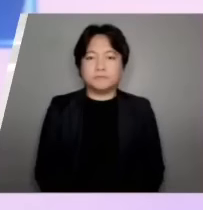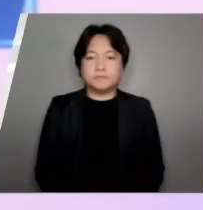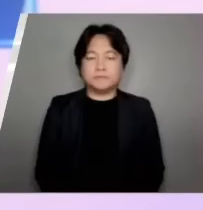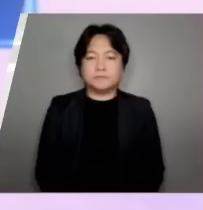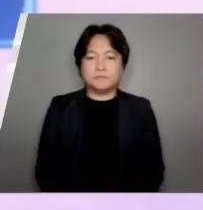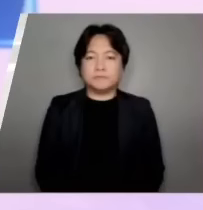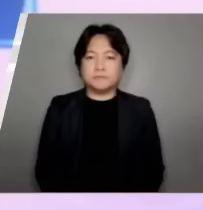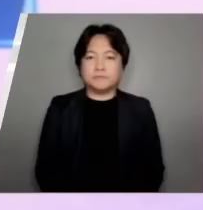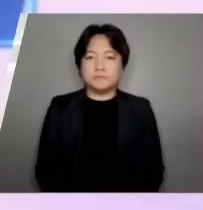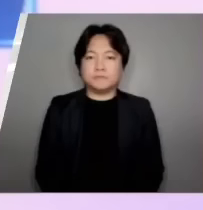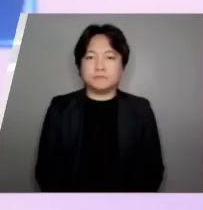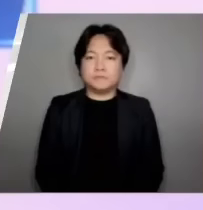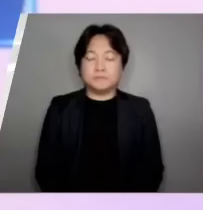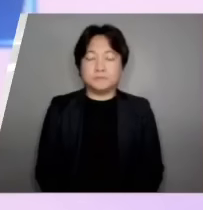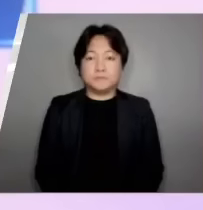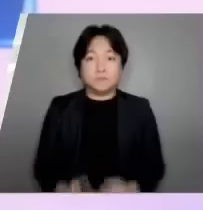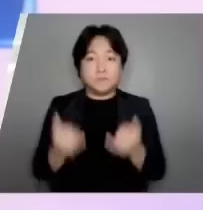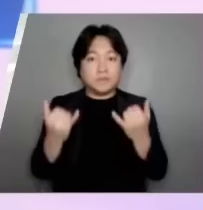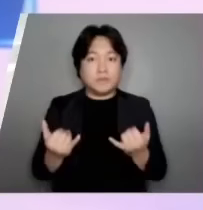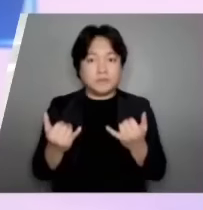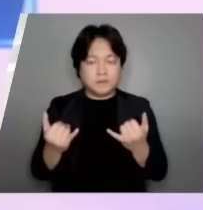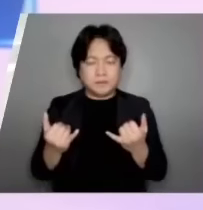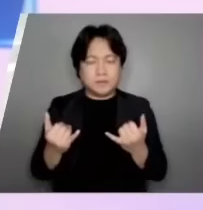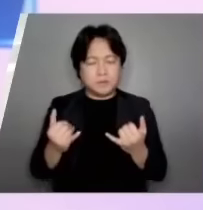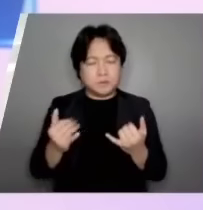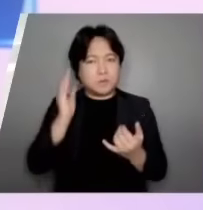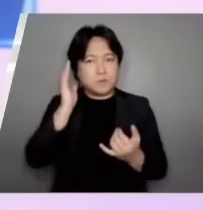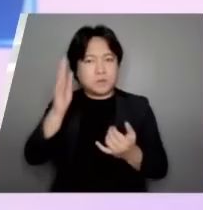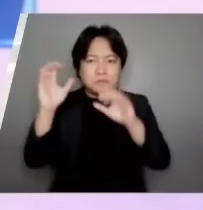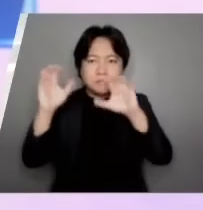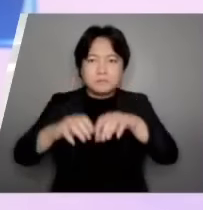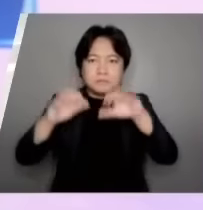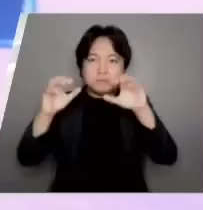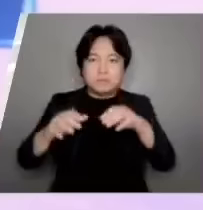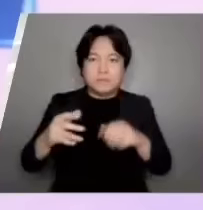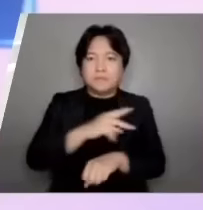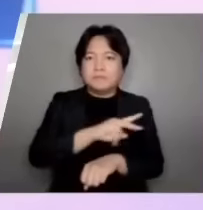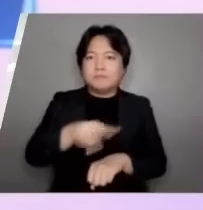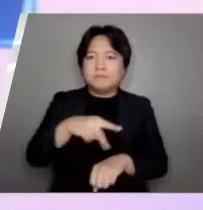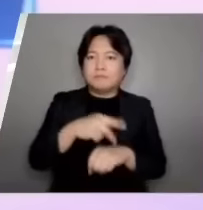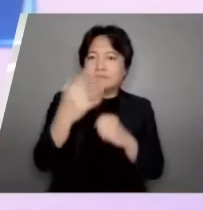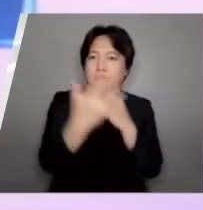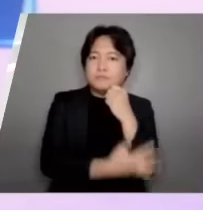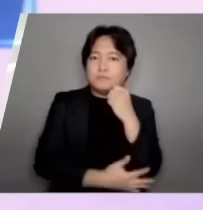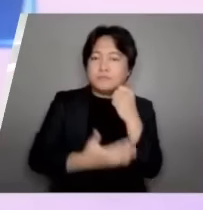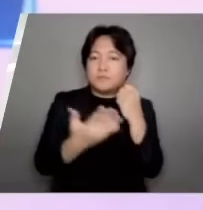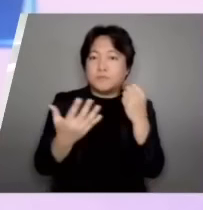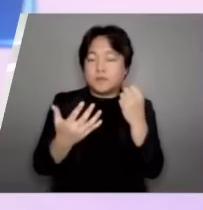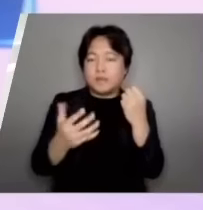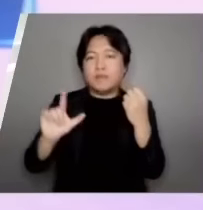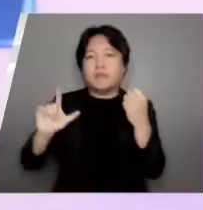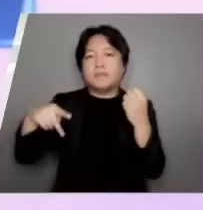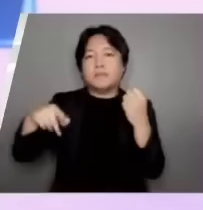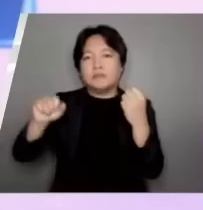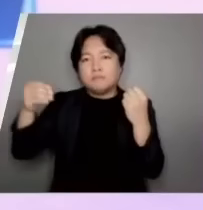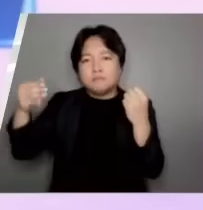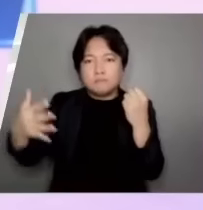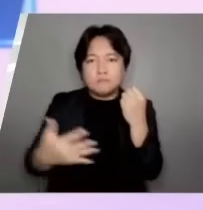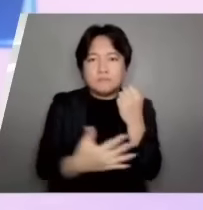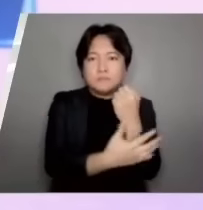Inaasahang patuloy na magpapaulan sa iba't ibang bahagi ng bansa ang binabantayang low pressure area at habagat. Ang ilang lugar, mahigit isang linggo ng